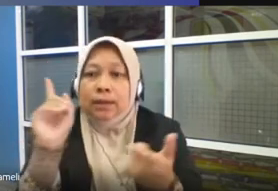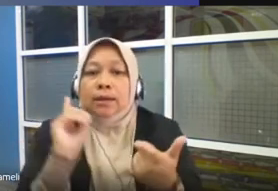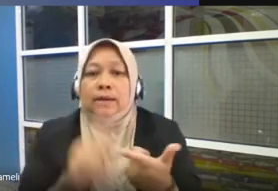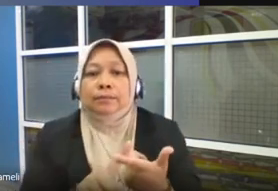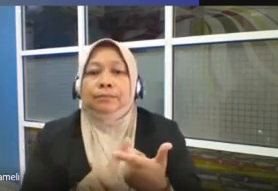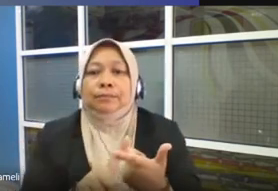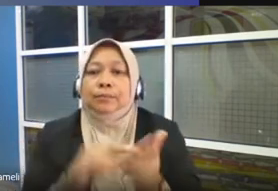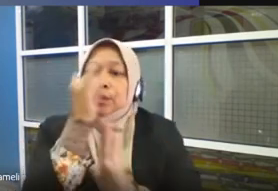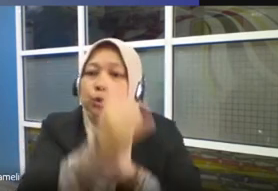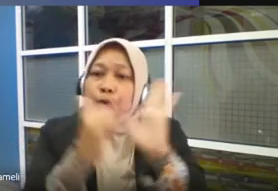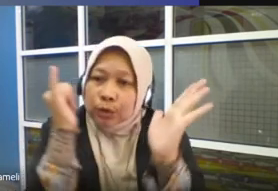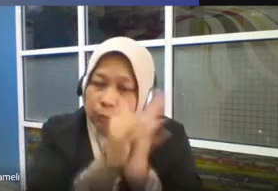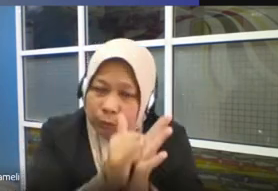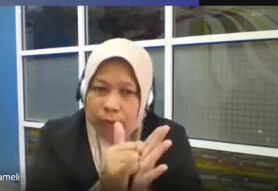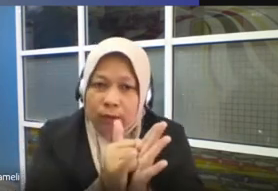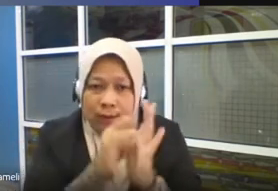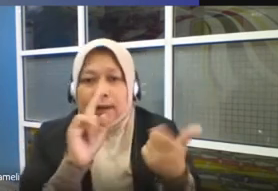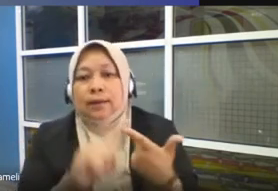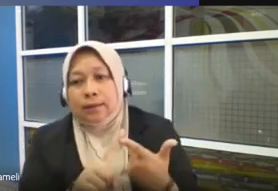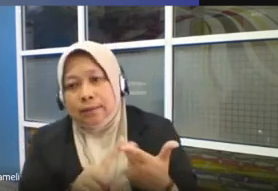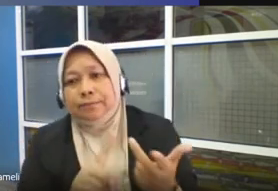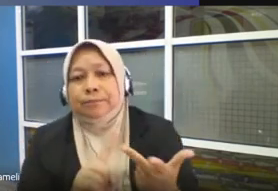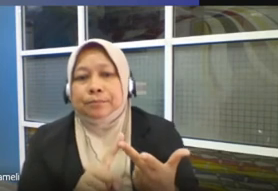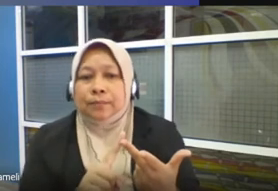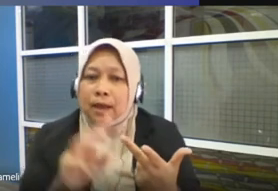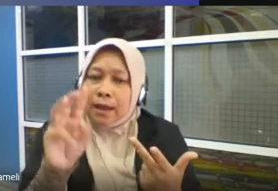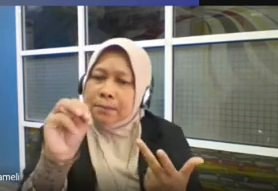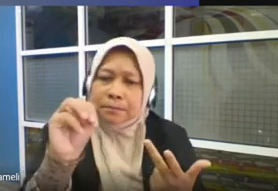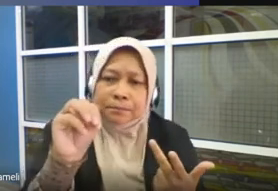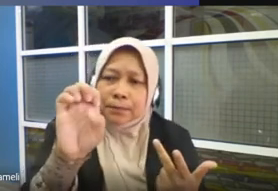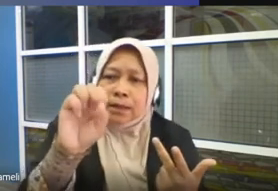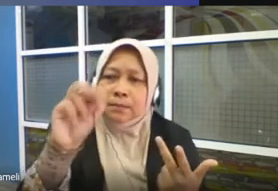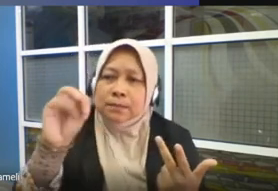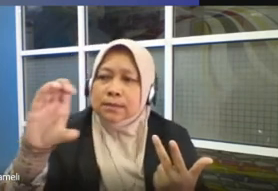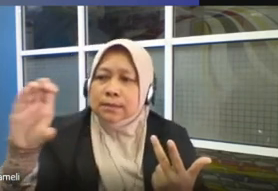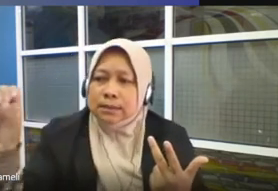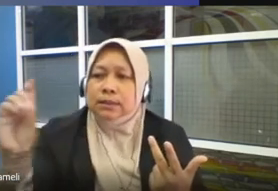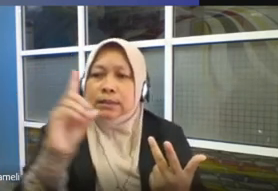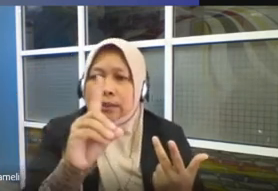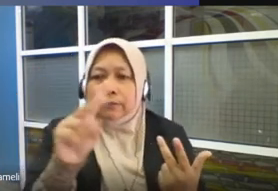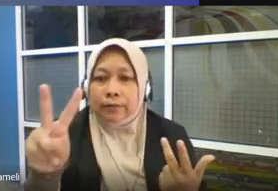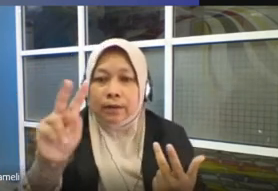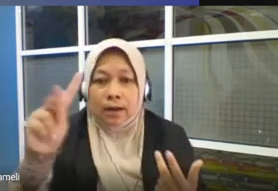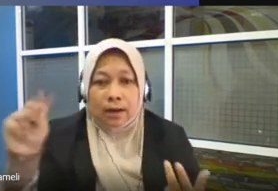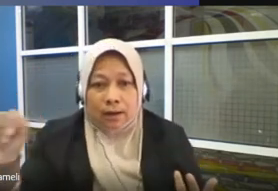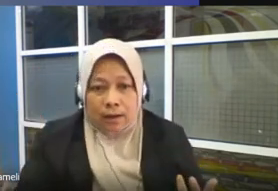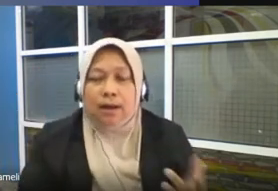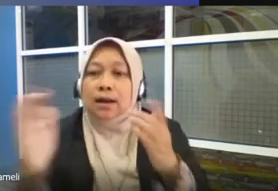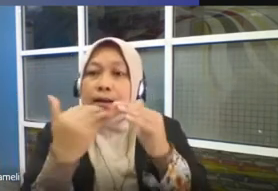Nana. YouTube channel pun ada, MC Diva Nana. Email saya